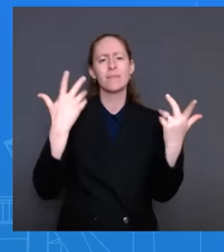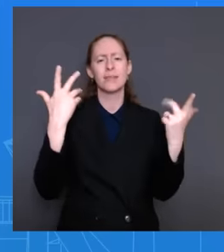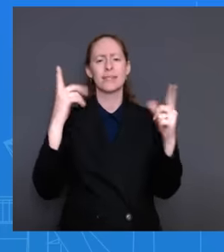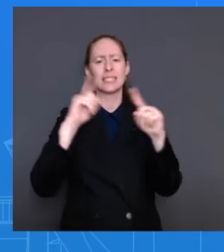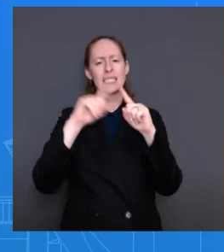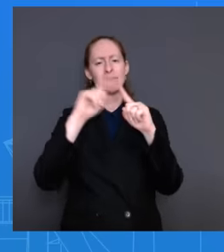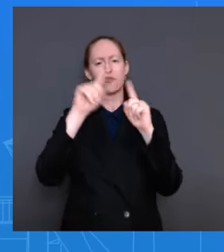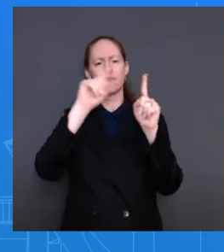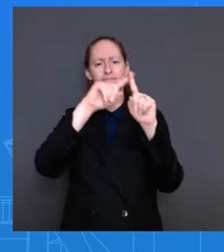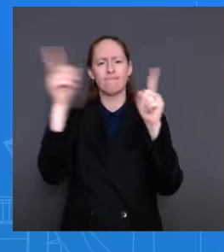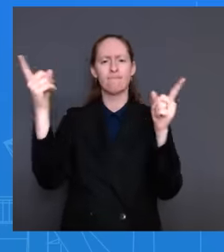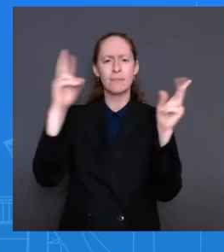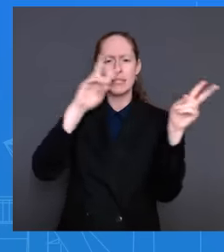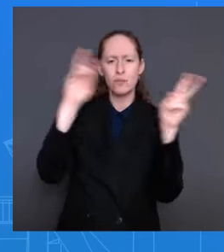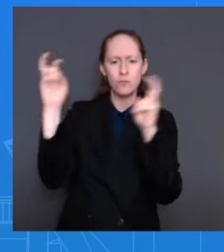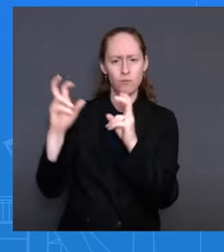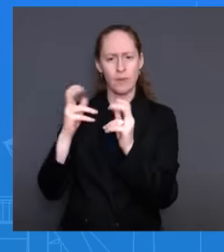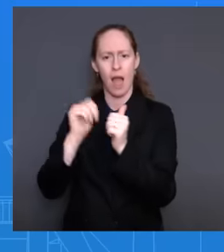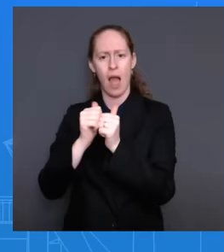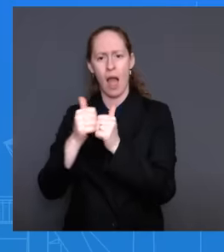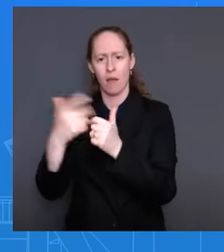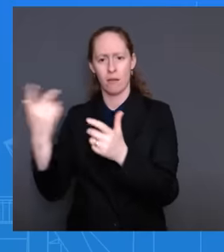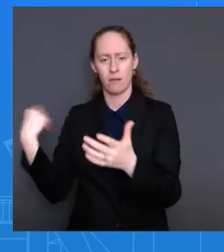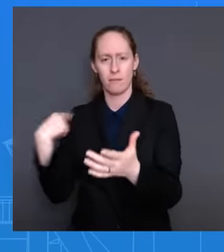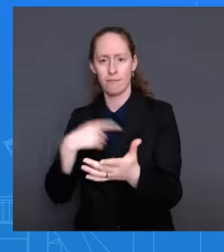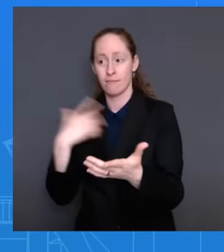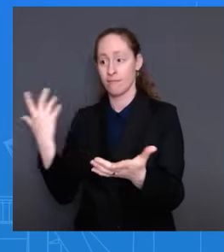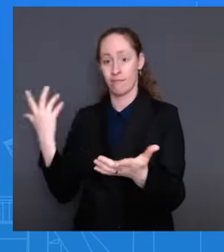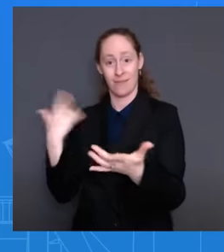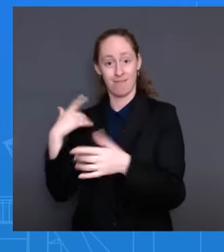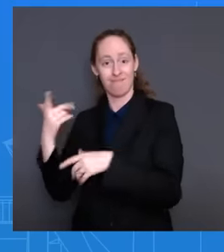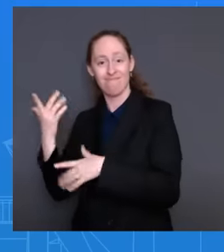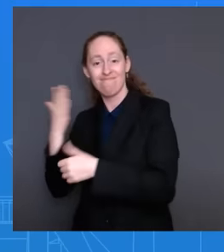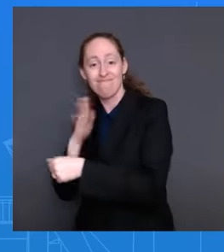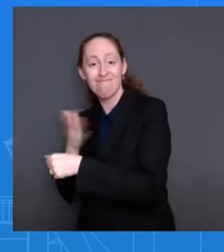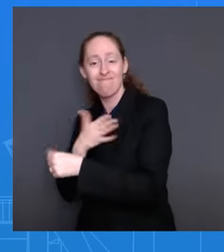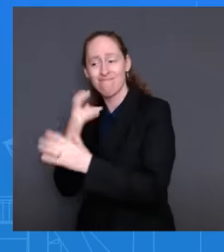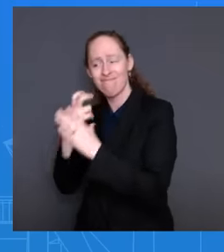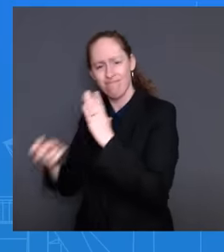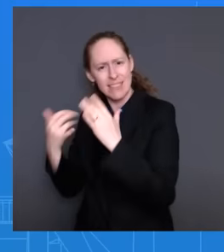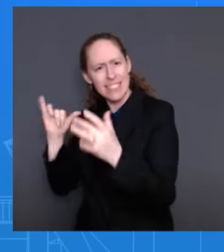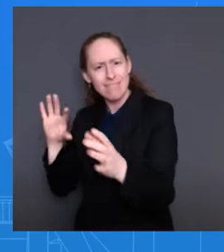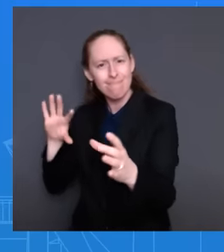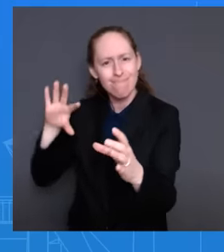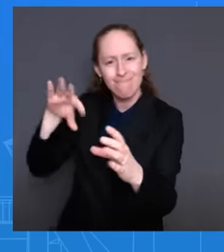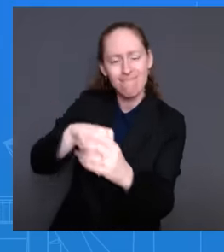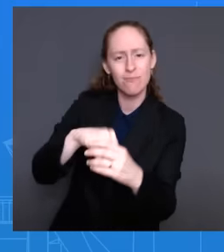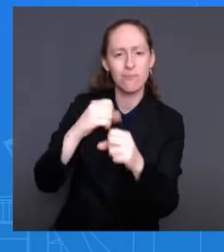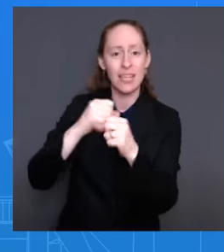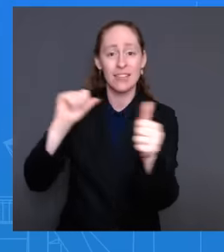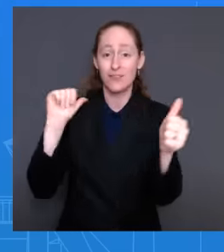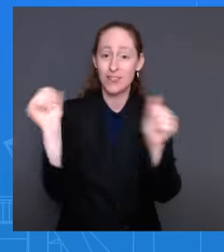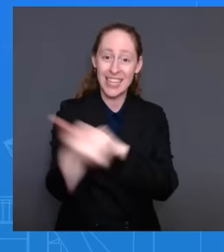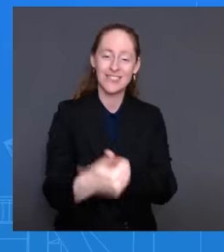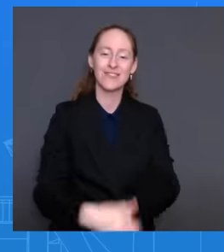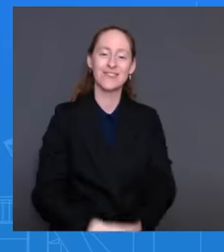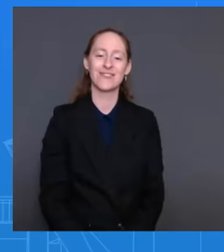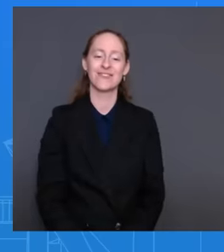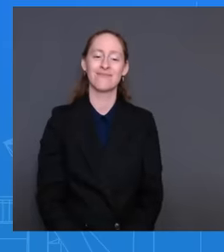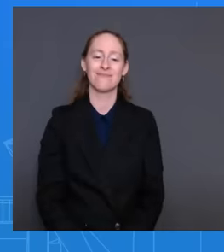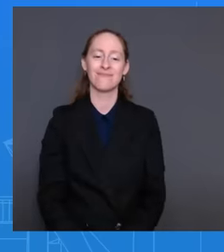I'll provide an interpretation in Korean and English. 우리 말과 영어로 통역 간략하게 전달드리겠습니다. 남준 씨는 친절한 소개